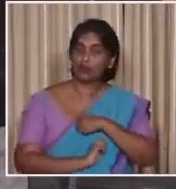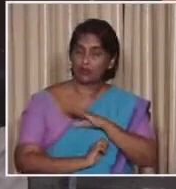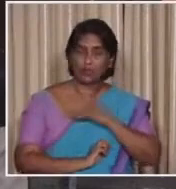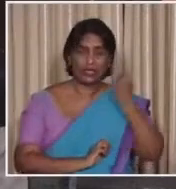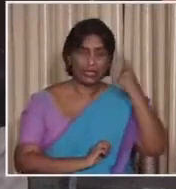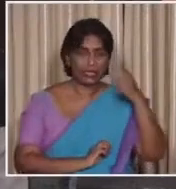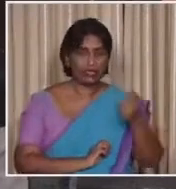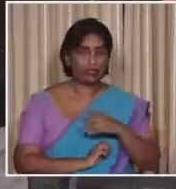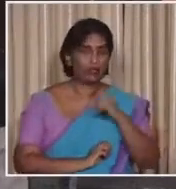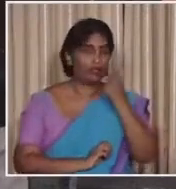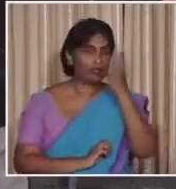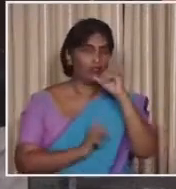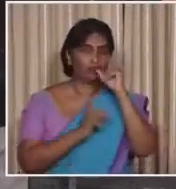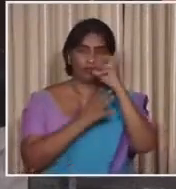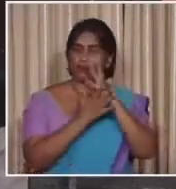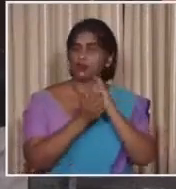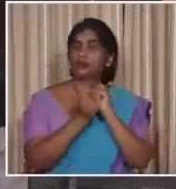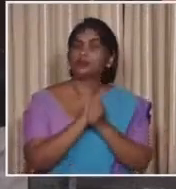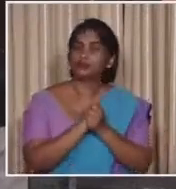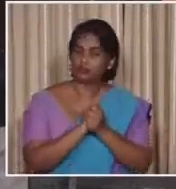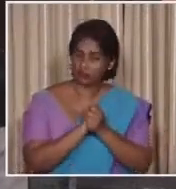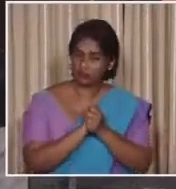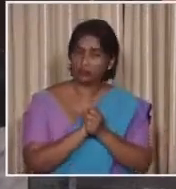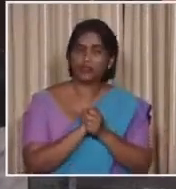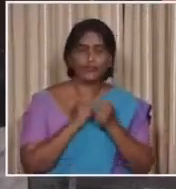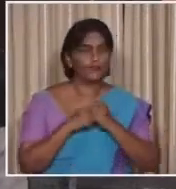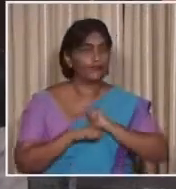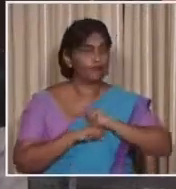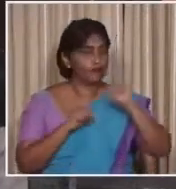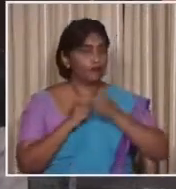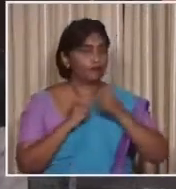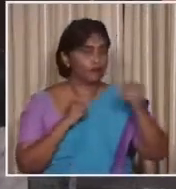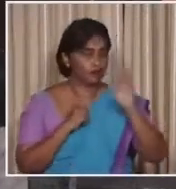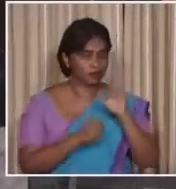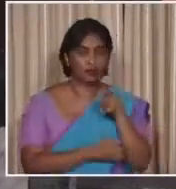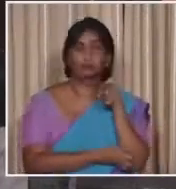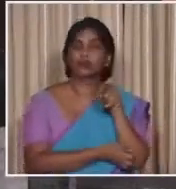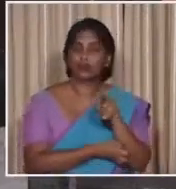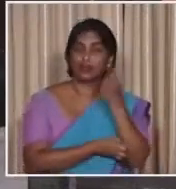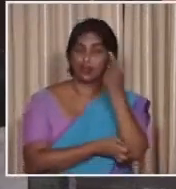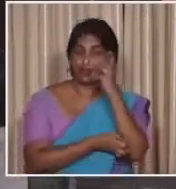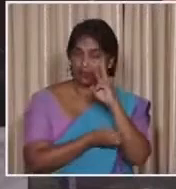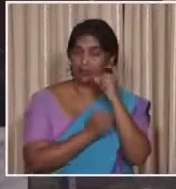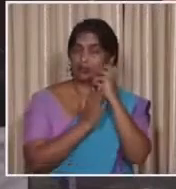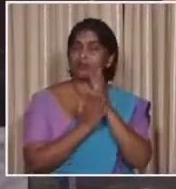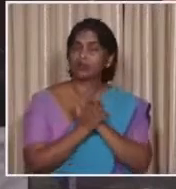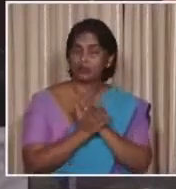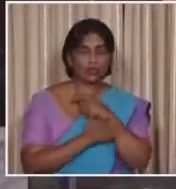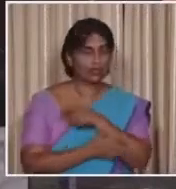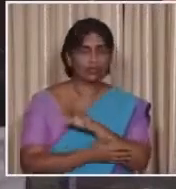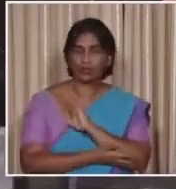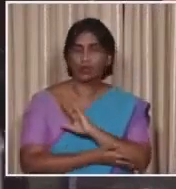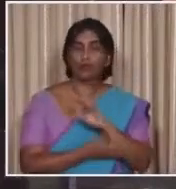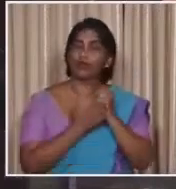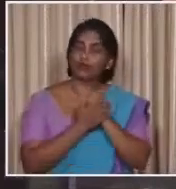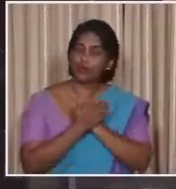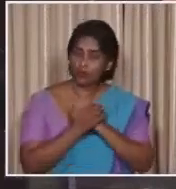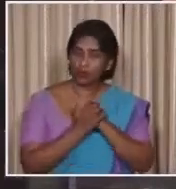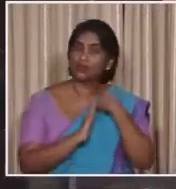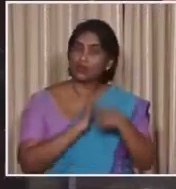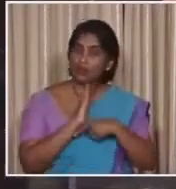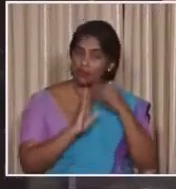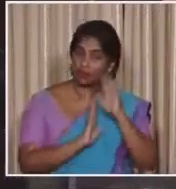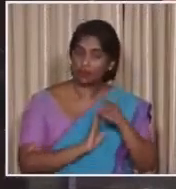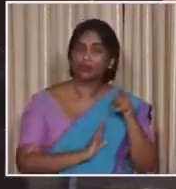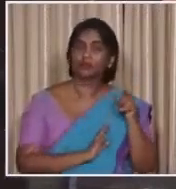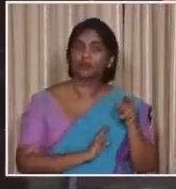திருத்த சட்டத்தை எரிக்கின்றார்கள். நீங்கள் எரிக்கின்றது 13வது திருத்த சட்டம் அல்ல, ஒட்டுமொத்த இந்த நாட்டையே நீங்கள்